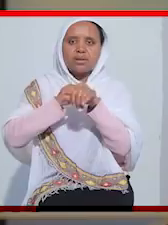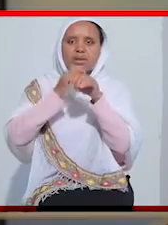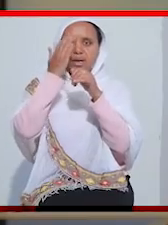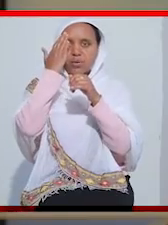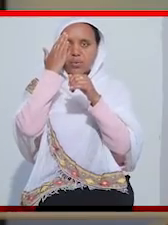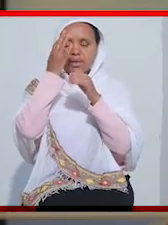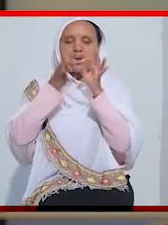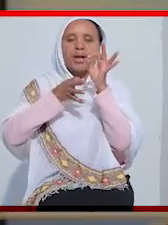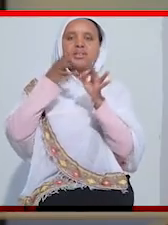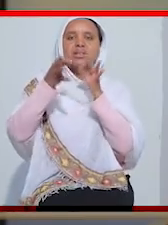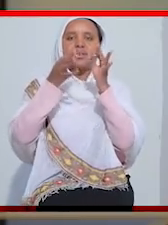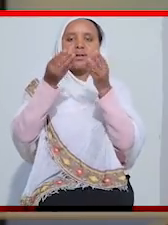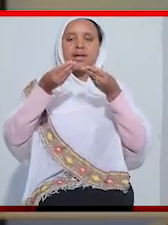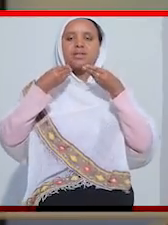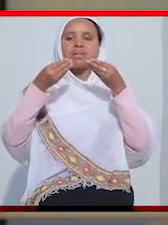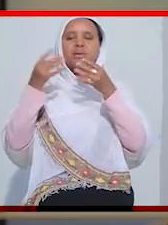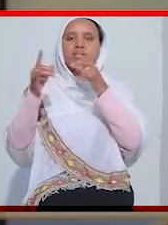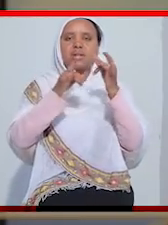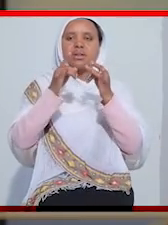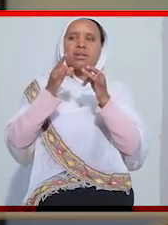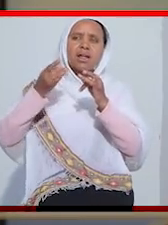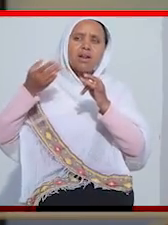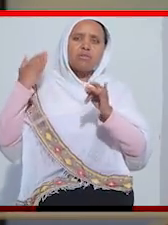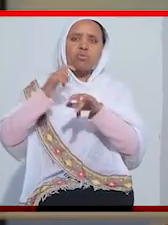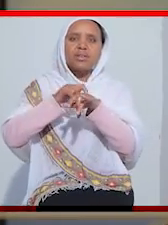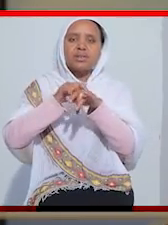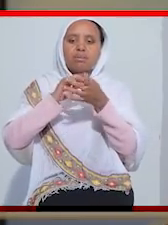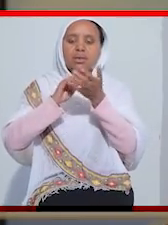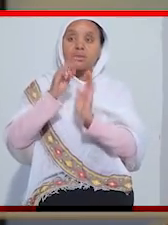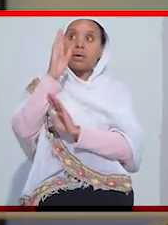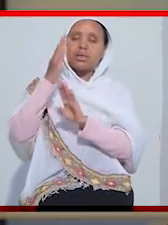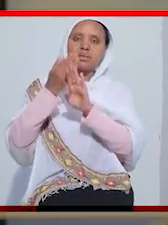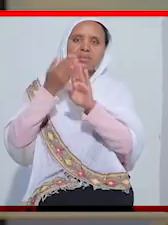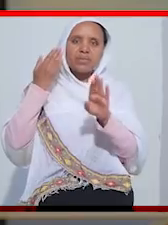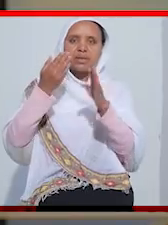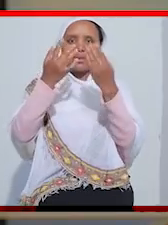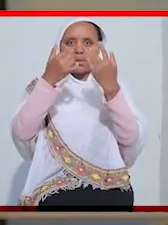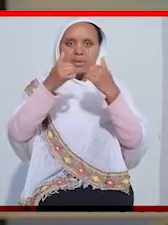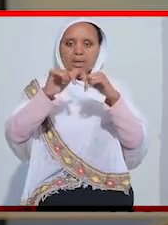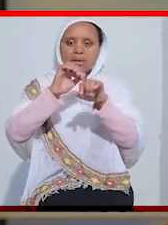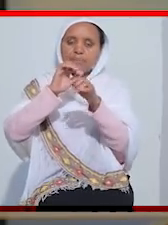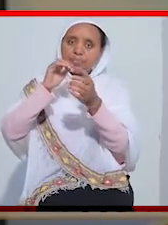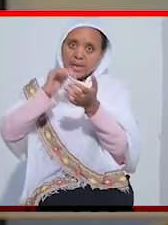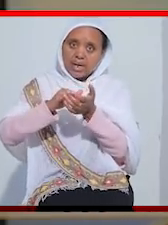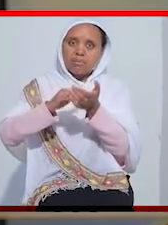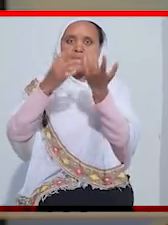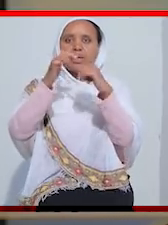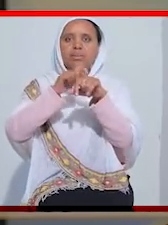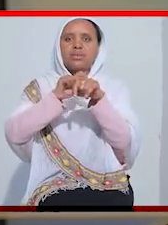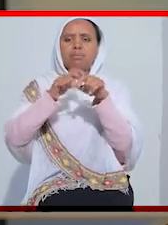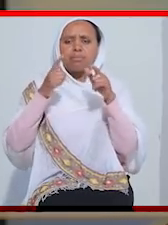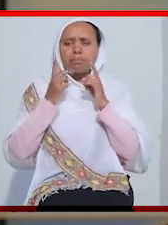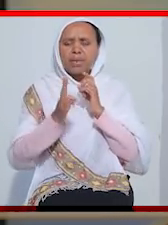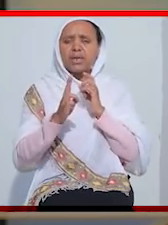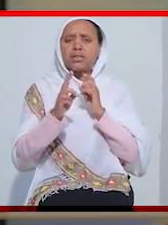ጊዜ ያሳውቀን ያስረዳን ያስተምራን ዘንድ ያለፈችዋ ጊዜ ማለት እግዚአብሔር ከዚህ በፊት እንደመጣ ሁሉ ዳግመኛም